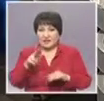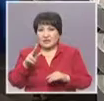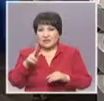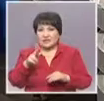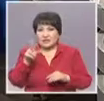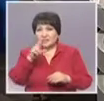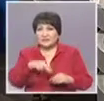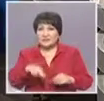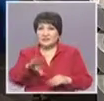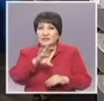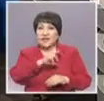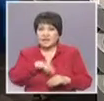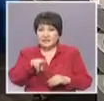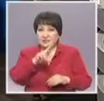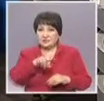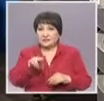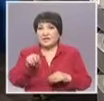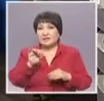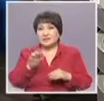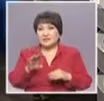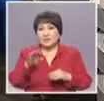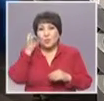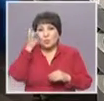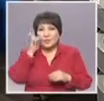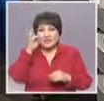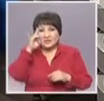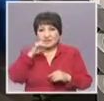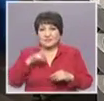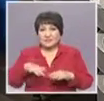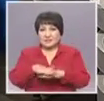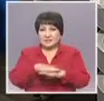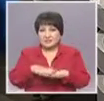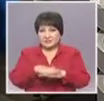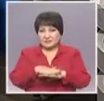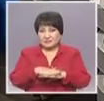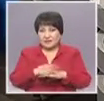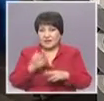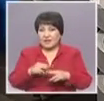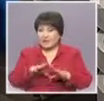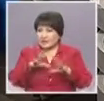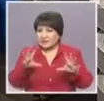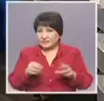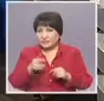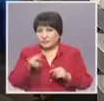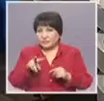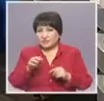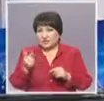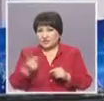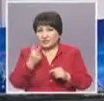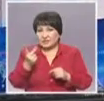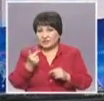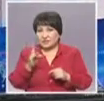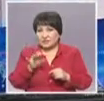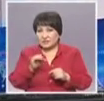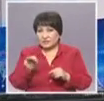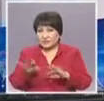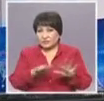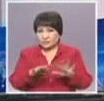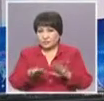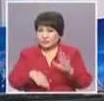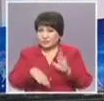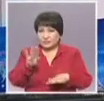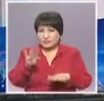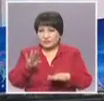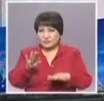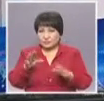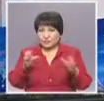Румыния, Казахстан. Это всего лишь второй раз мы проводим, и уже такую наивысшую категорию присудили. Это, вы знаете, видимо, в тот